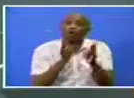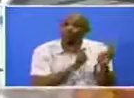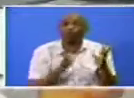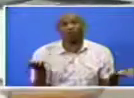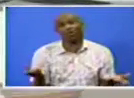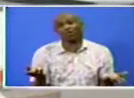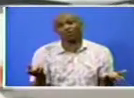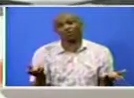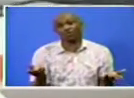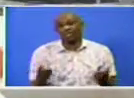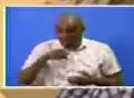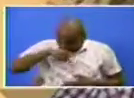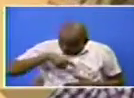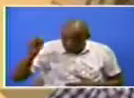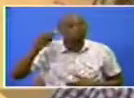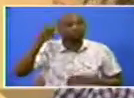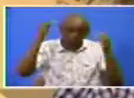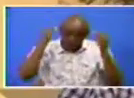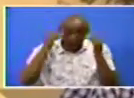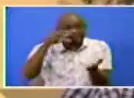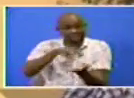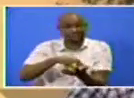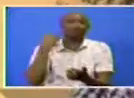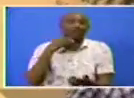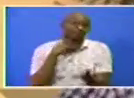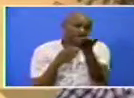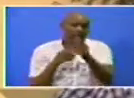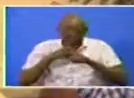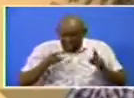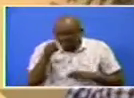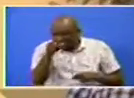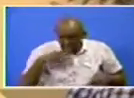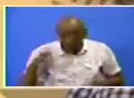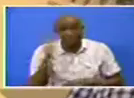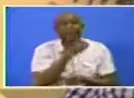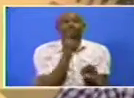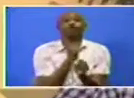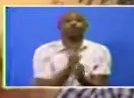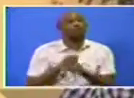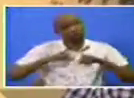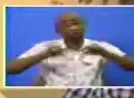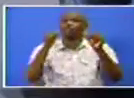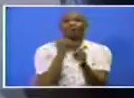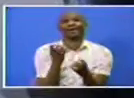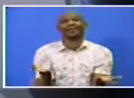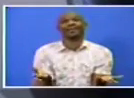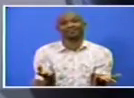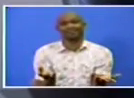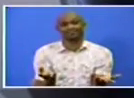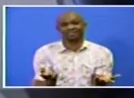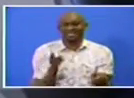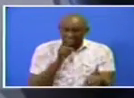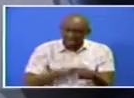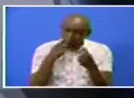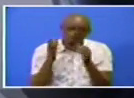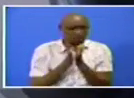kawaida. Walipelekwa kotini kwa kesi ambazo ni criminal, lakini wao walirudi kazini, wanaendelea kufanya kazi. Akiongea nasi